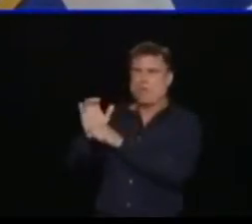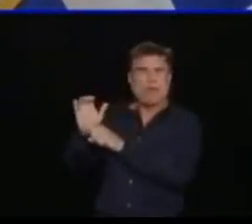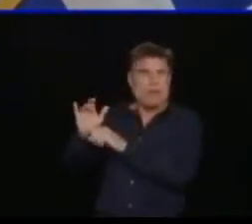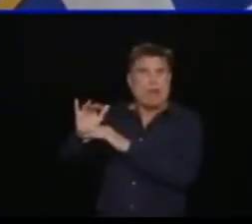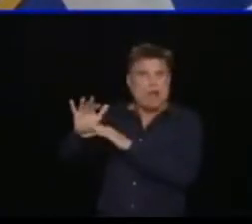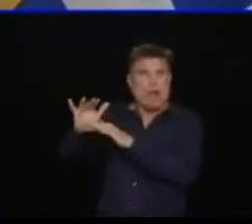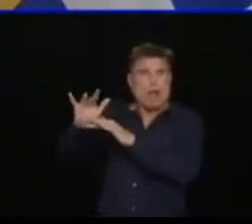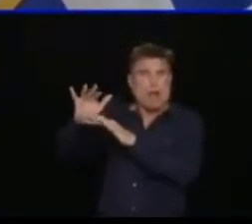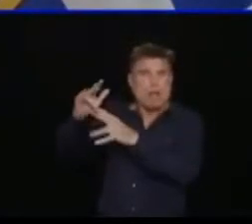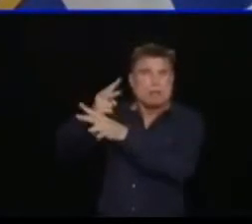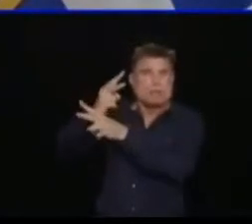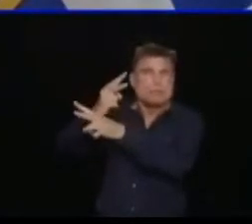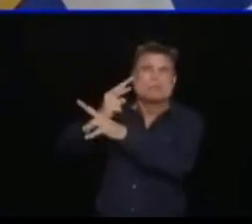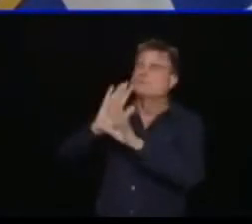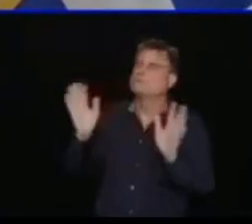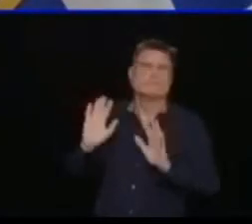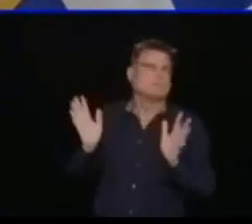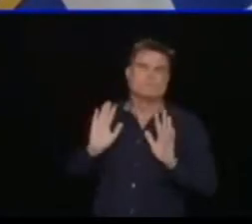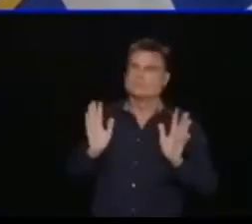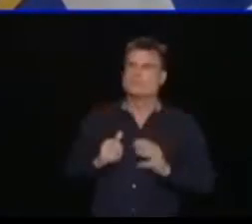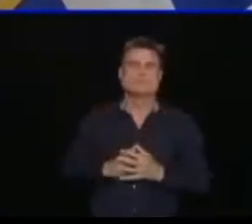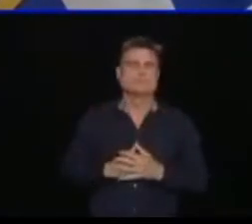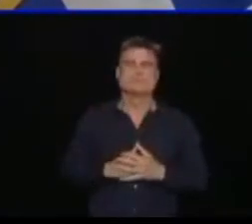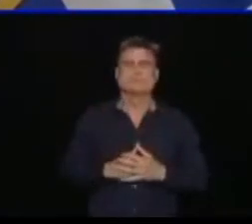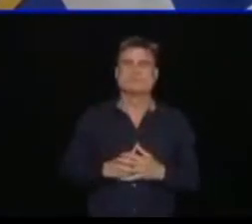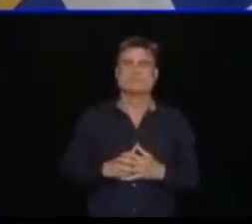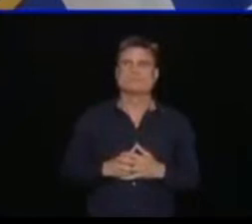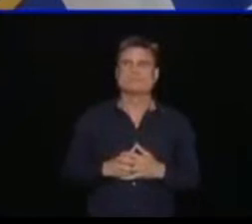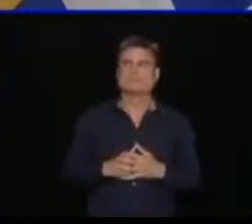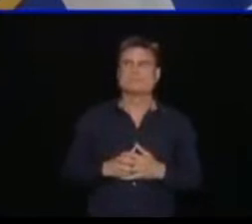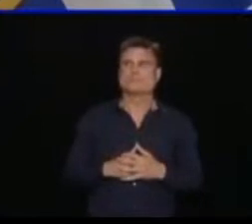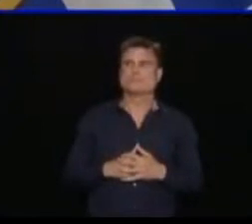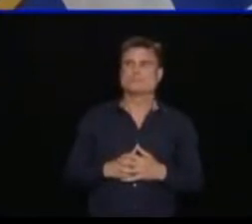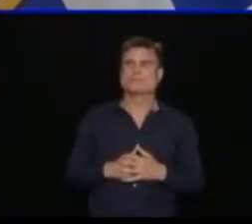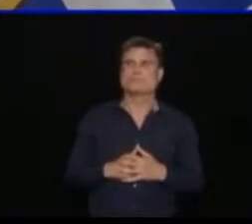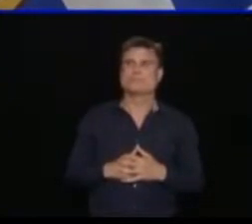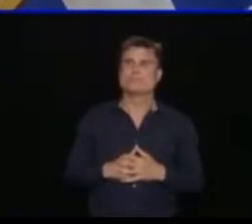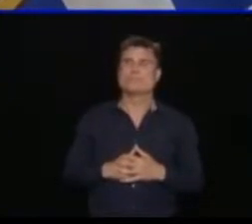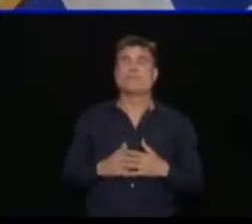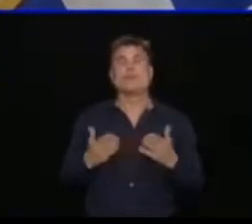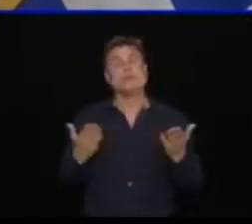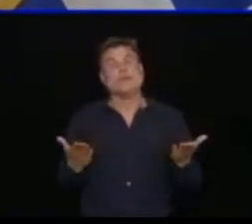病毒传给别人。所以这些年轻的人。